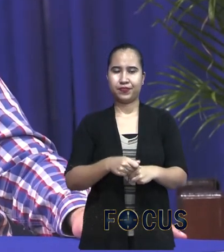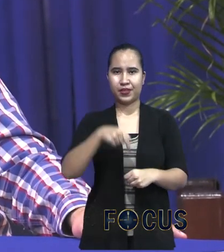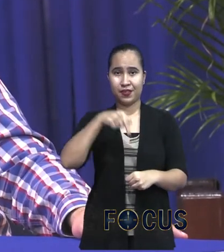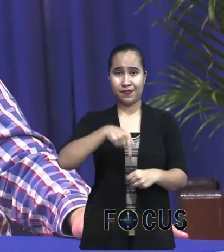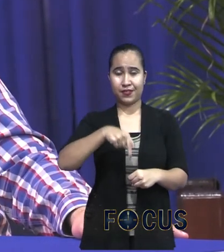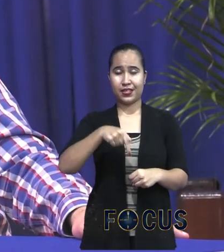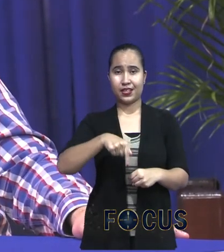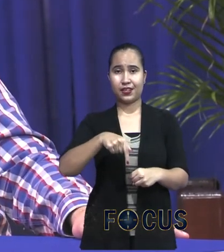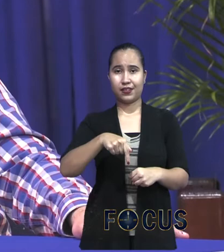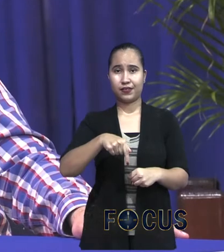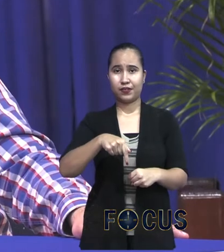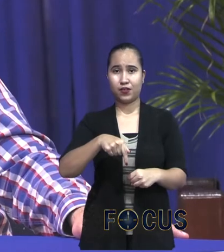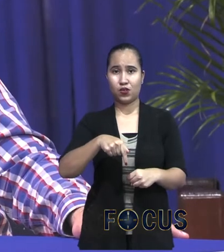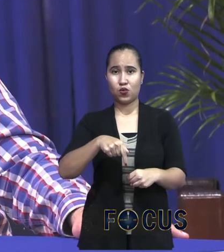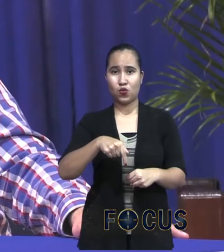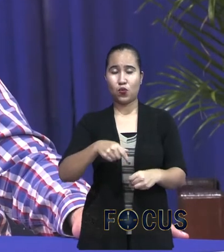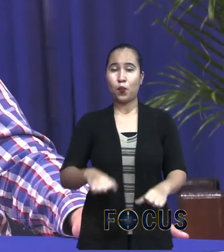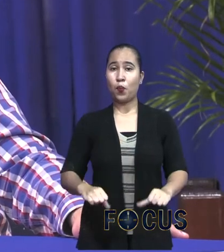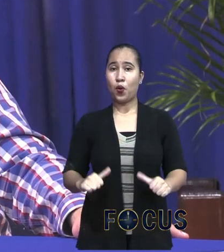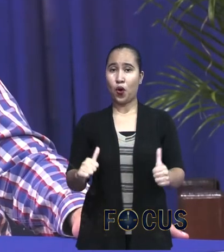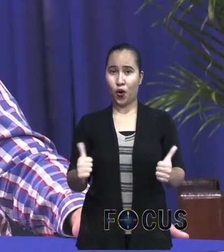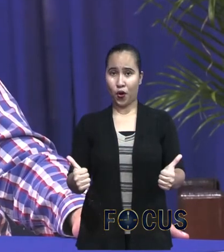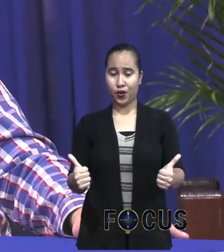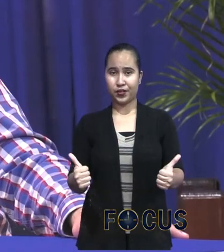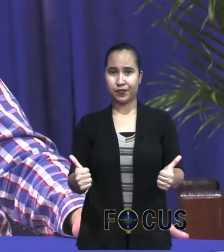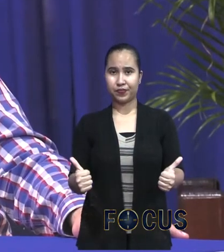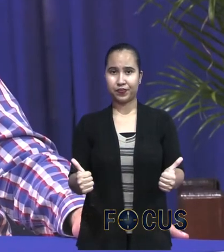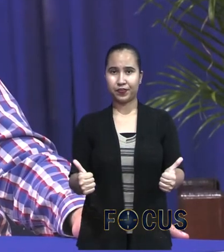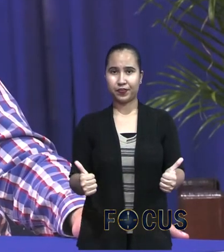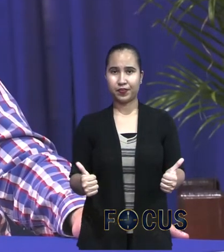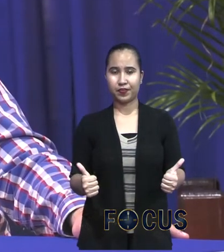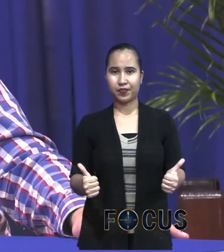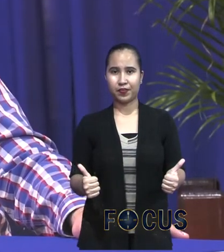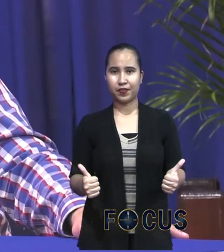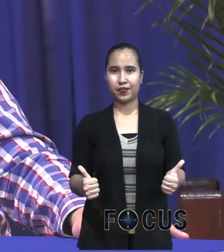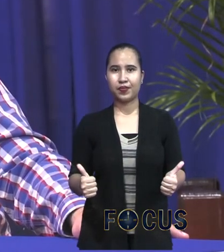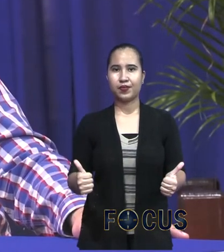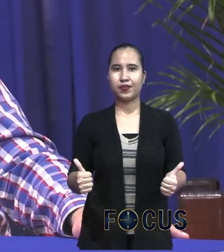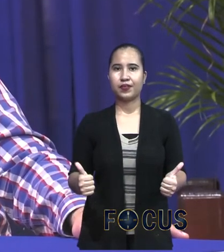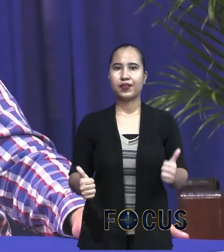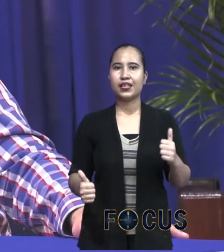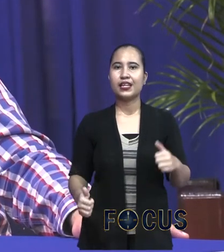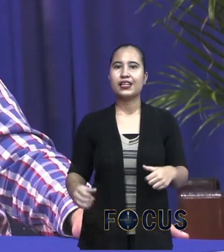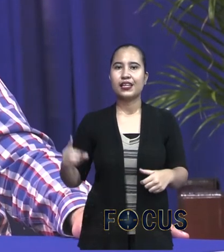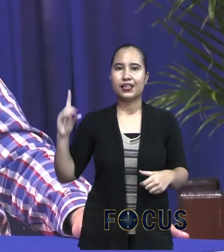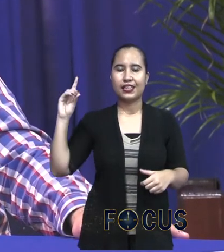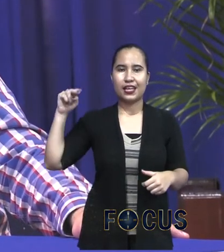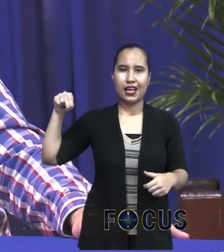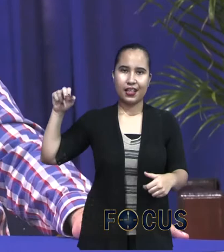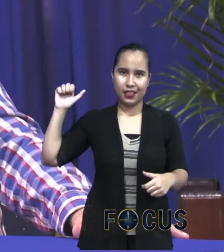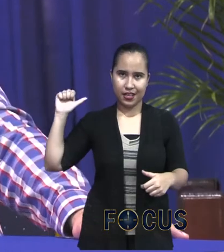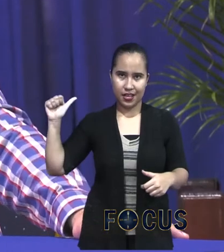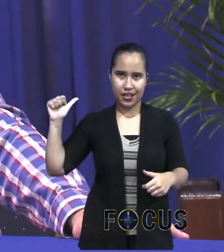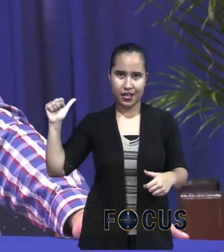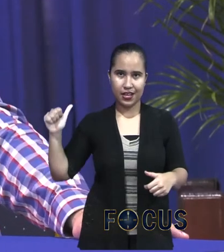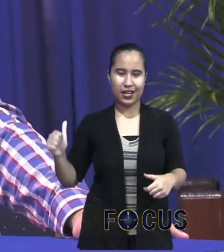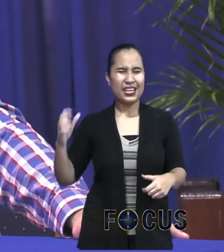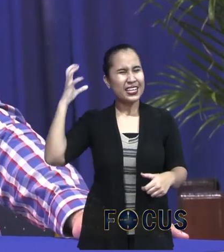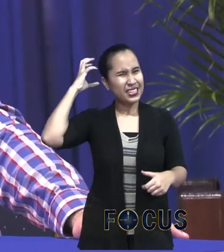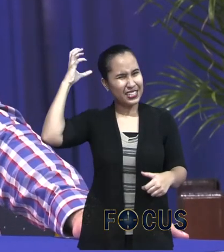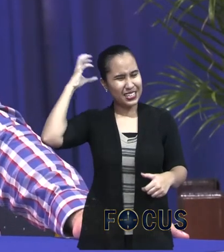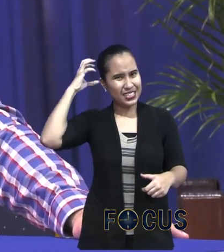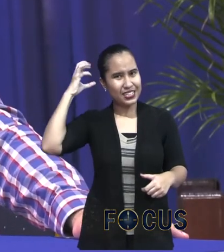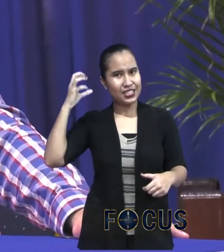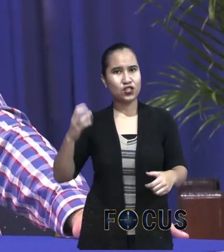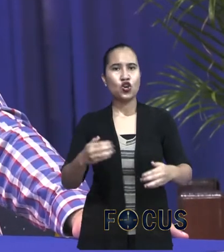Vandaag trouwens wordt ook geïnstalleerd, als het goed is, de parlementaire crisiscommissie. Dat is een commissie van